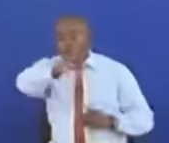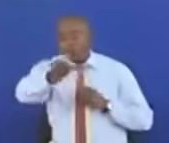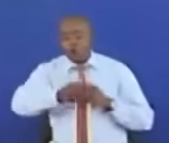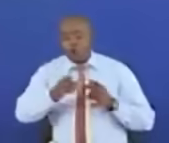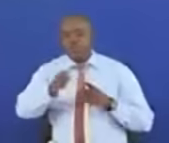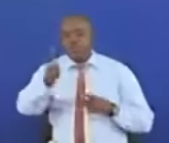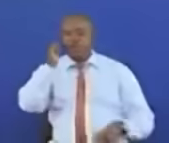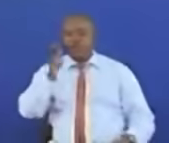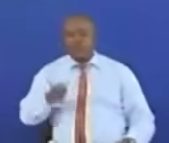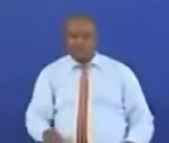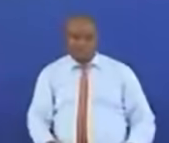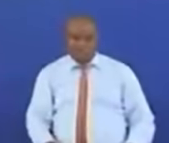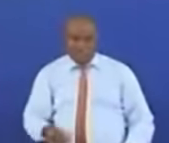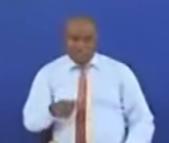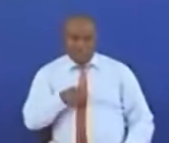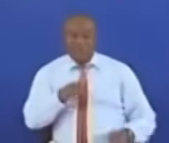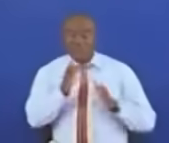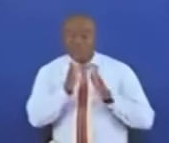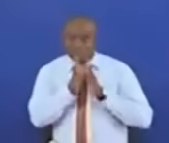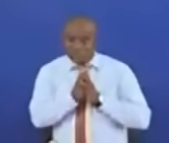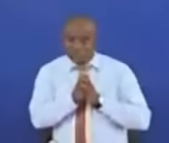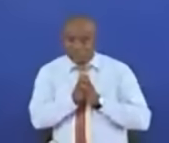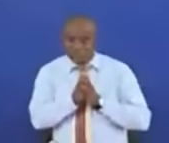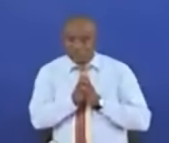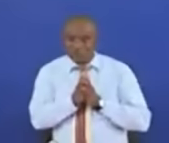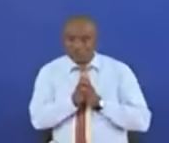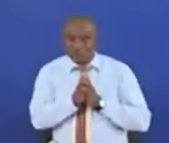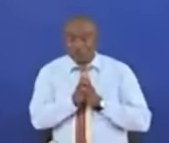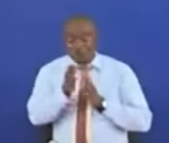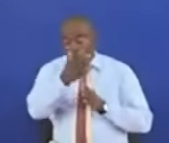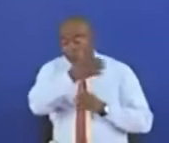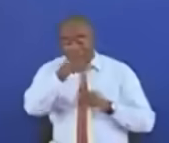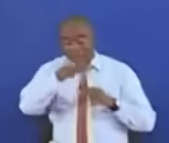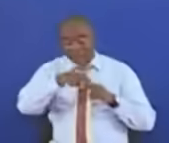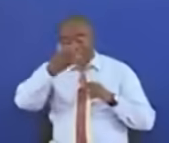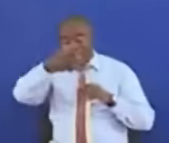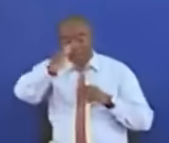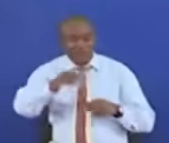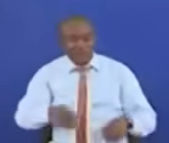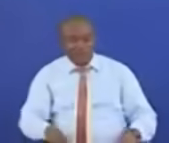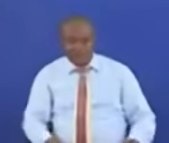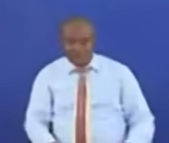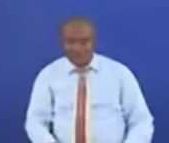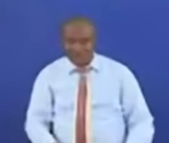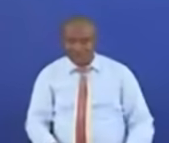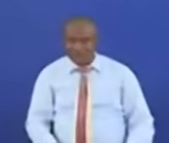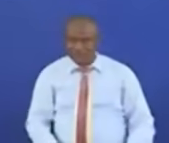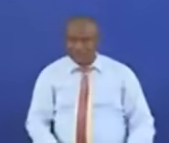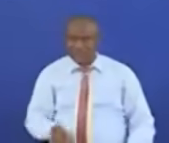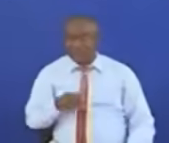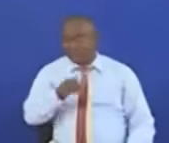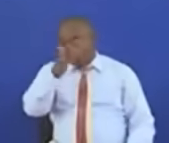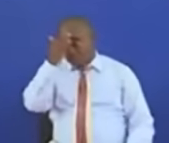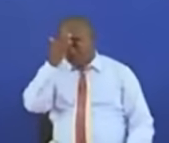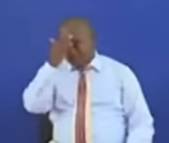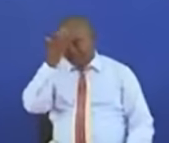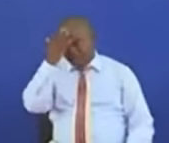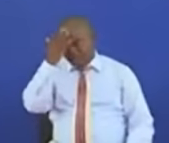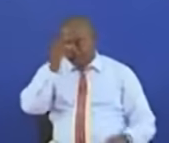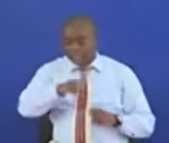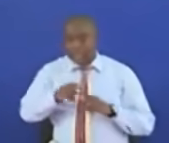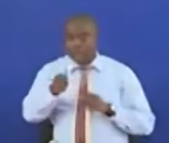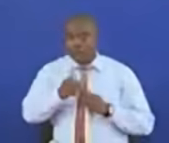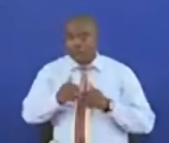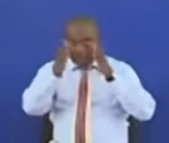Kwa hiyo nashukuru sana kwamba umenileta mbele wewe, lakini mimi kunako nistahili ni huko nyuma, lakini heshima